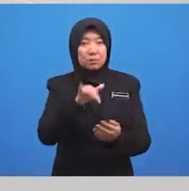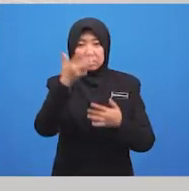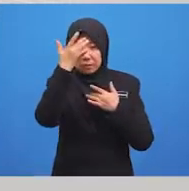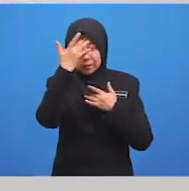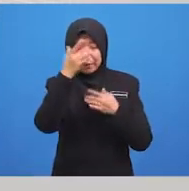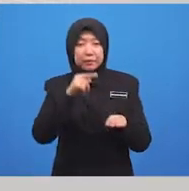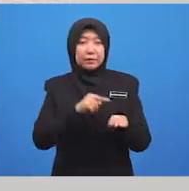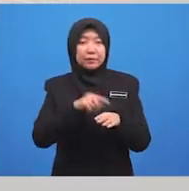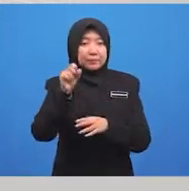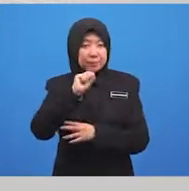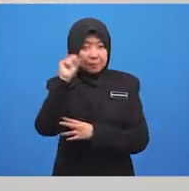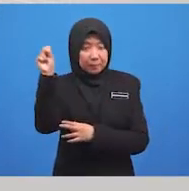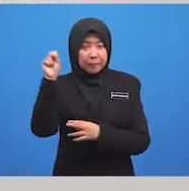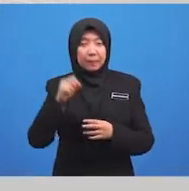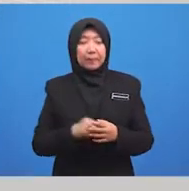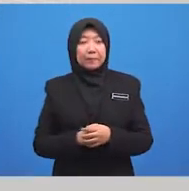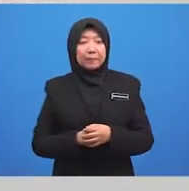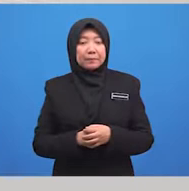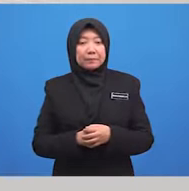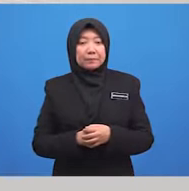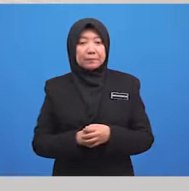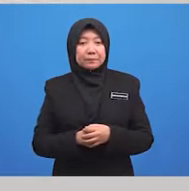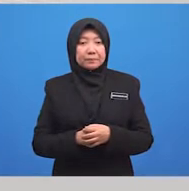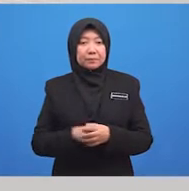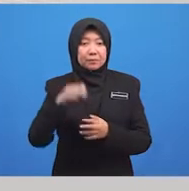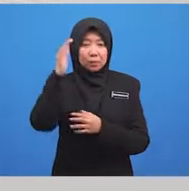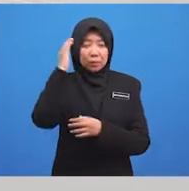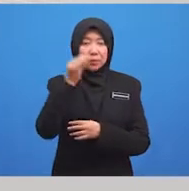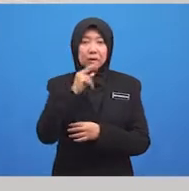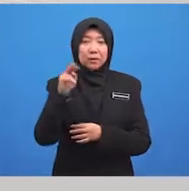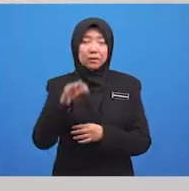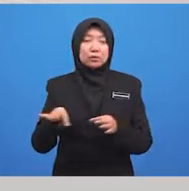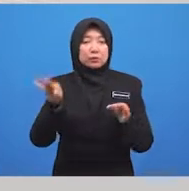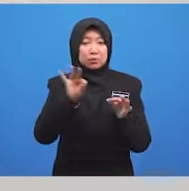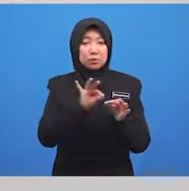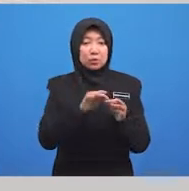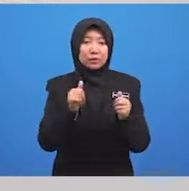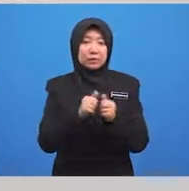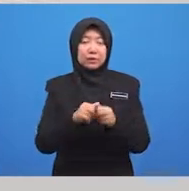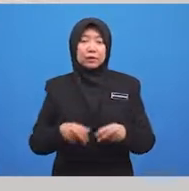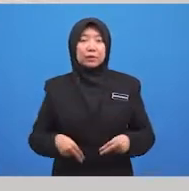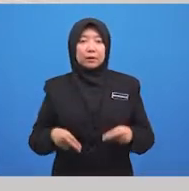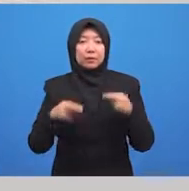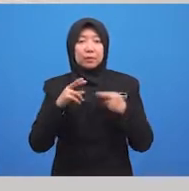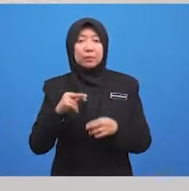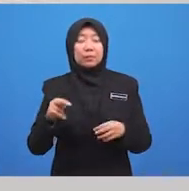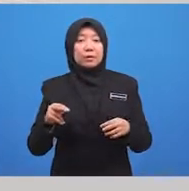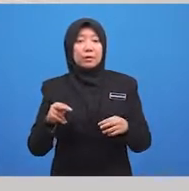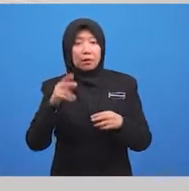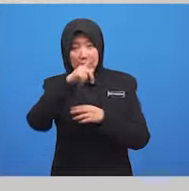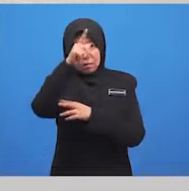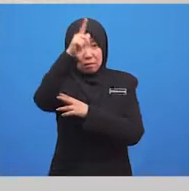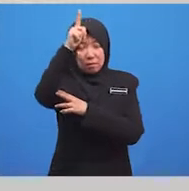di Tuaran Crocodile Farm Sabah. Mengetahui makanan yang sesuai dengan hidupan liar.